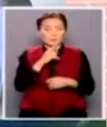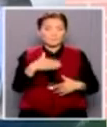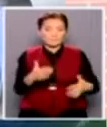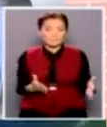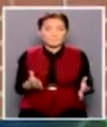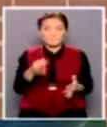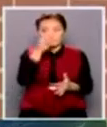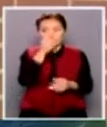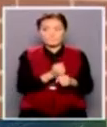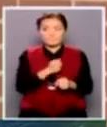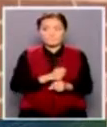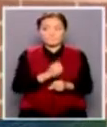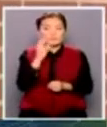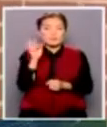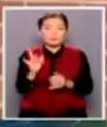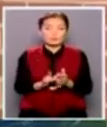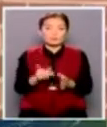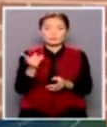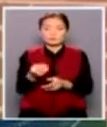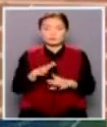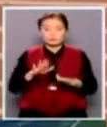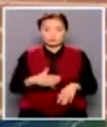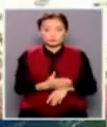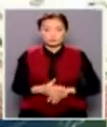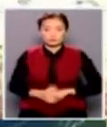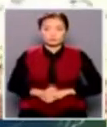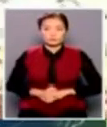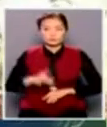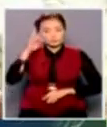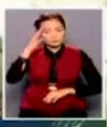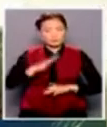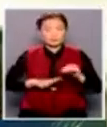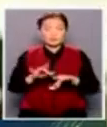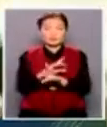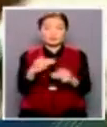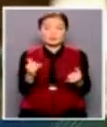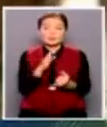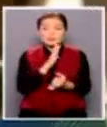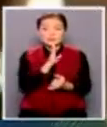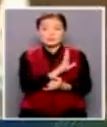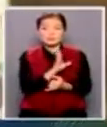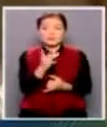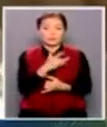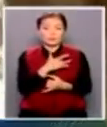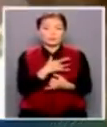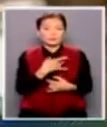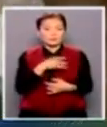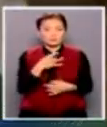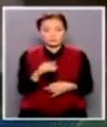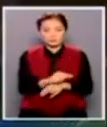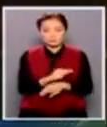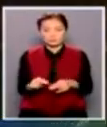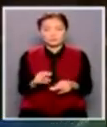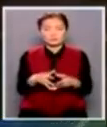жәшіктер тәжірибе жүзінде Алматы қаласында ғана орнатылыпты. Психолог маманның айтуынша, қыз балалардың безбүйрек болып